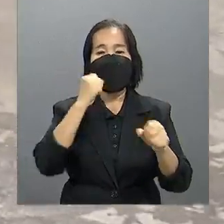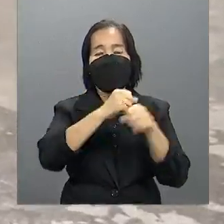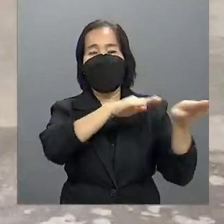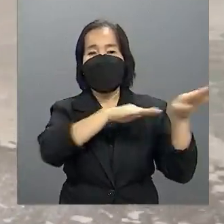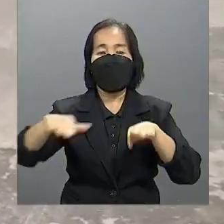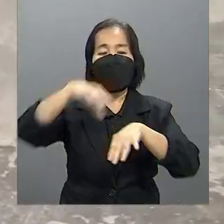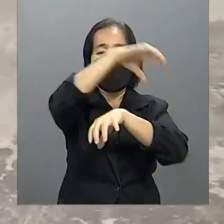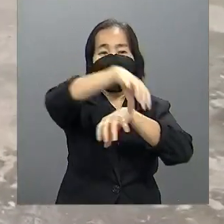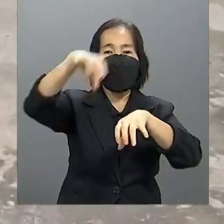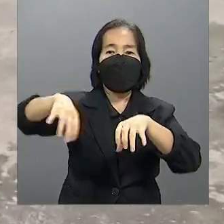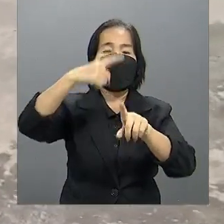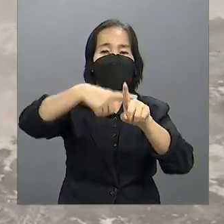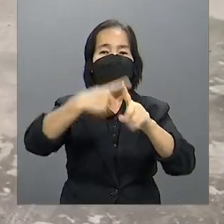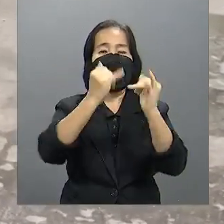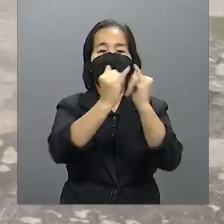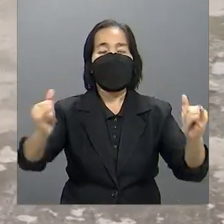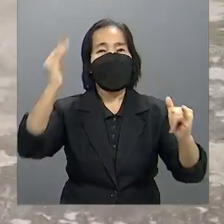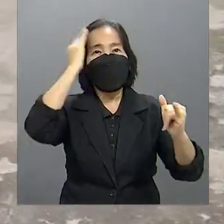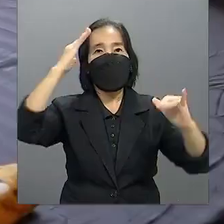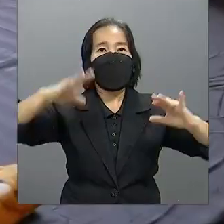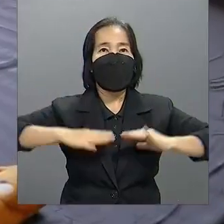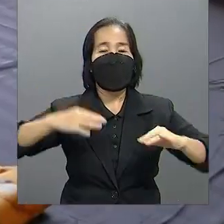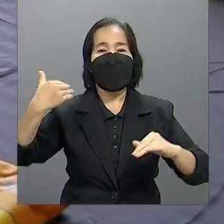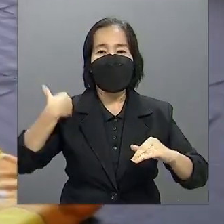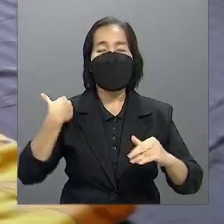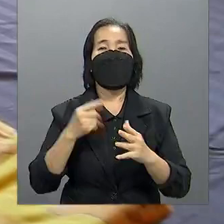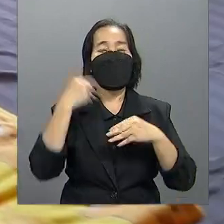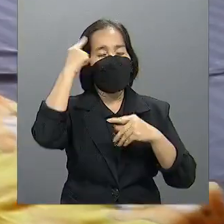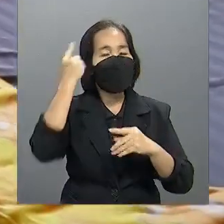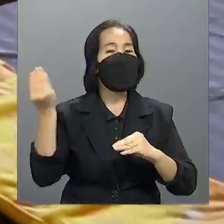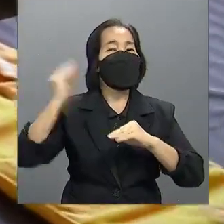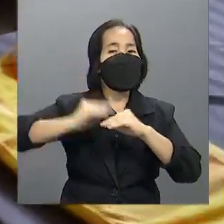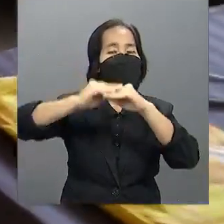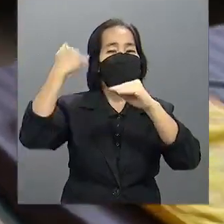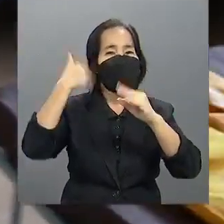องรับจำนวนผู้ป่วยที่คาดว่าจะเพิ่มขึ้นเรื่อยๆหลังจากนี้นะคะ